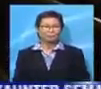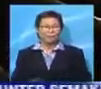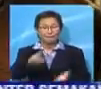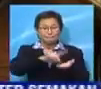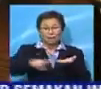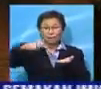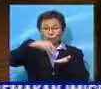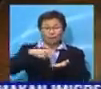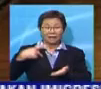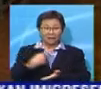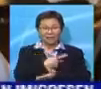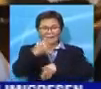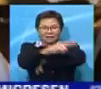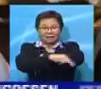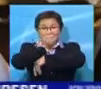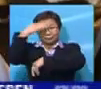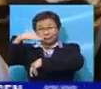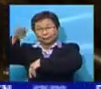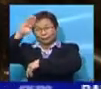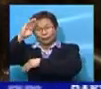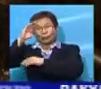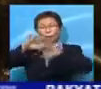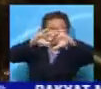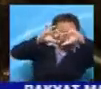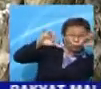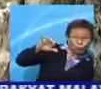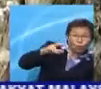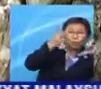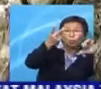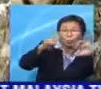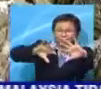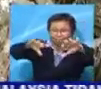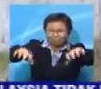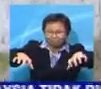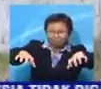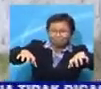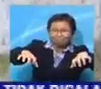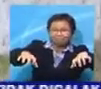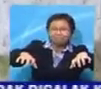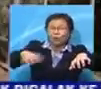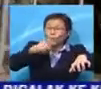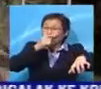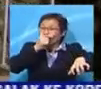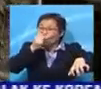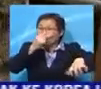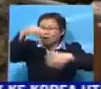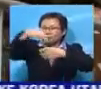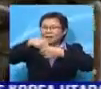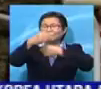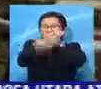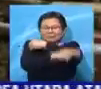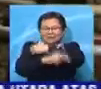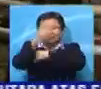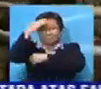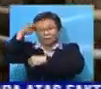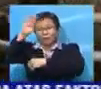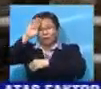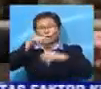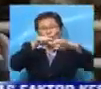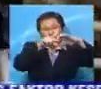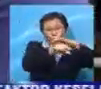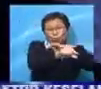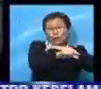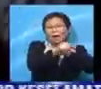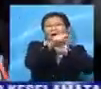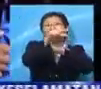Minggu ini, kita ke negeri Perlis sedang meneroka dua destinasi menarik yang terdapat dalam negeri ini. Gua Kelam yang